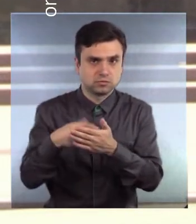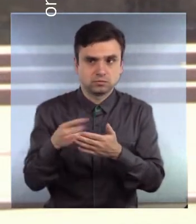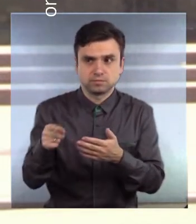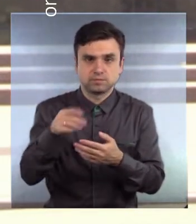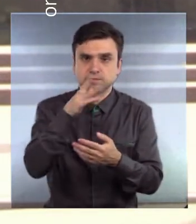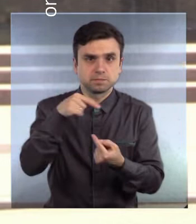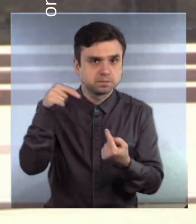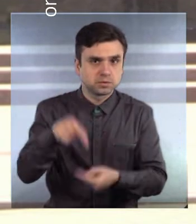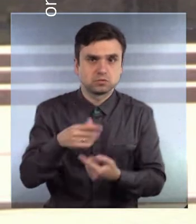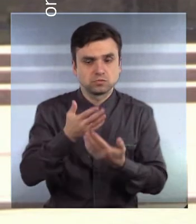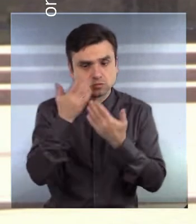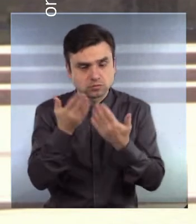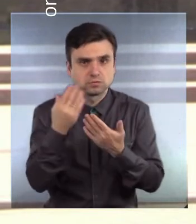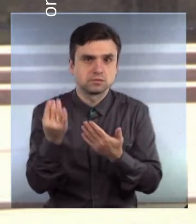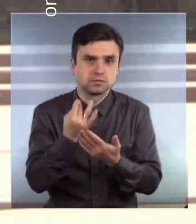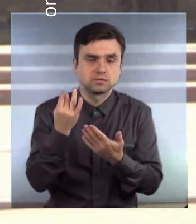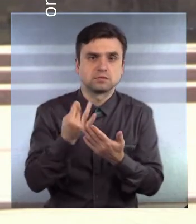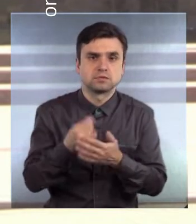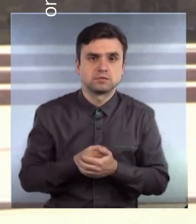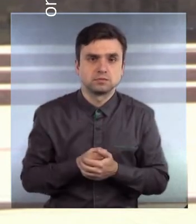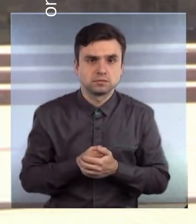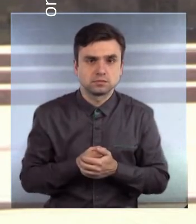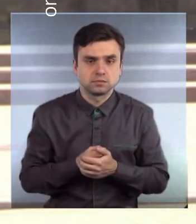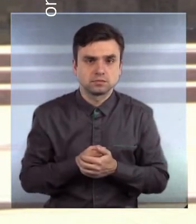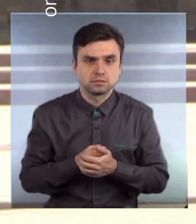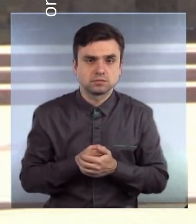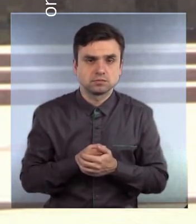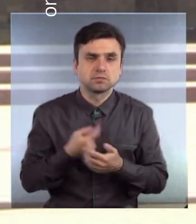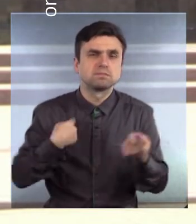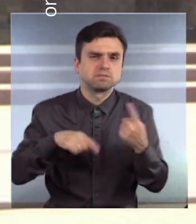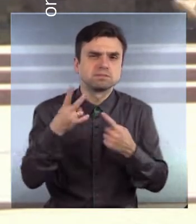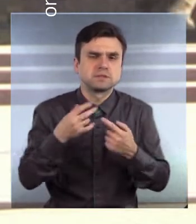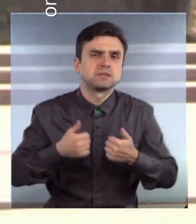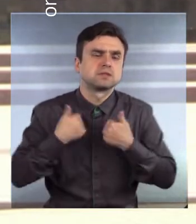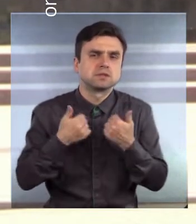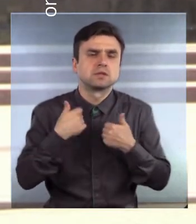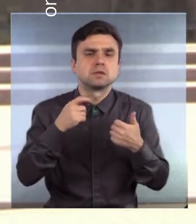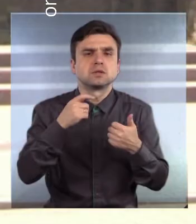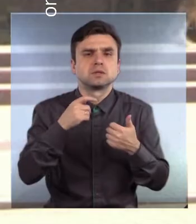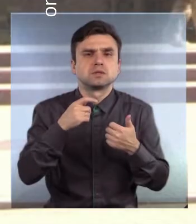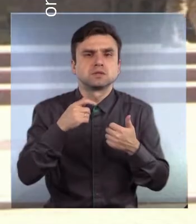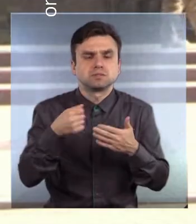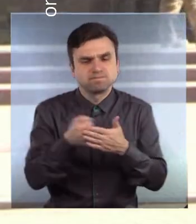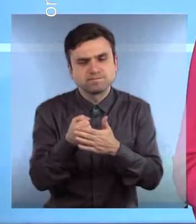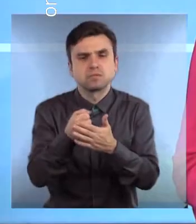стоїть велике завдання – це боротьба за українську самостійну незалежну державу.